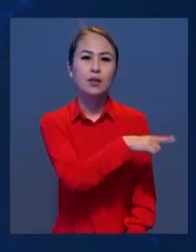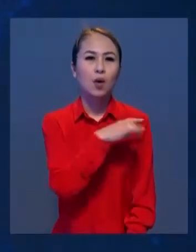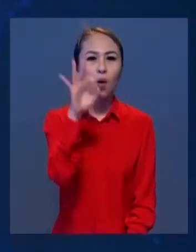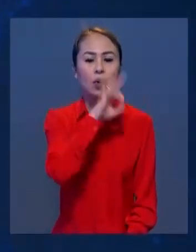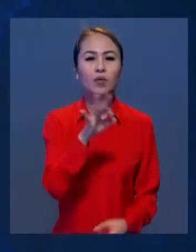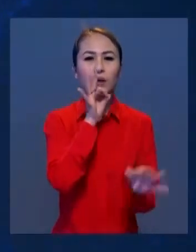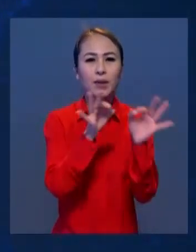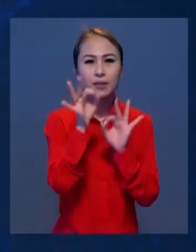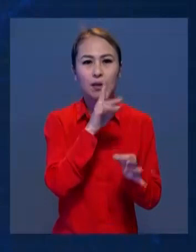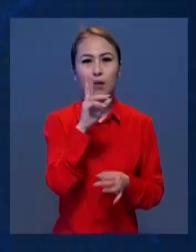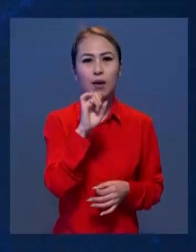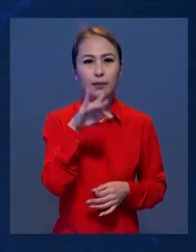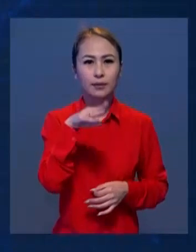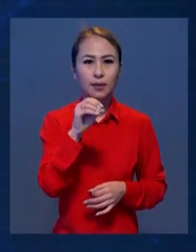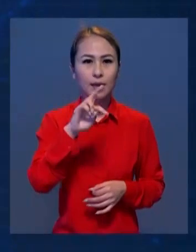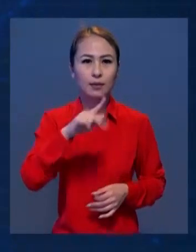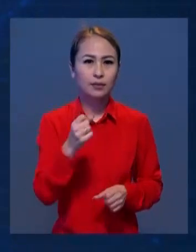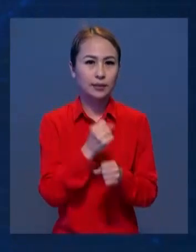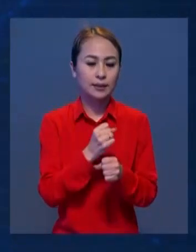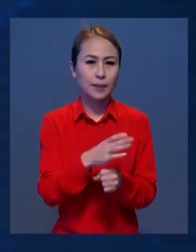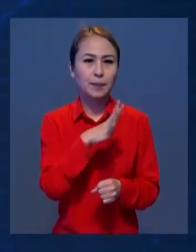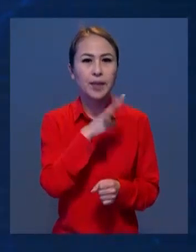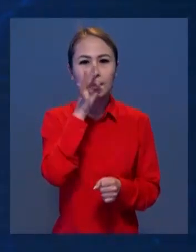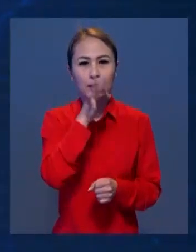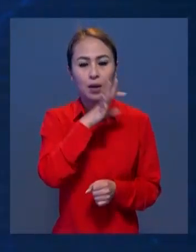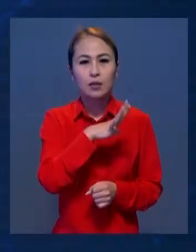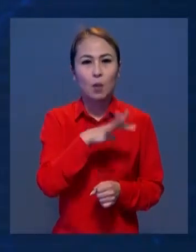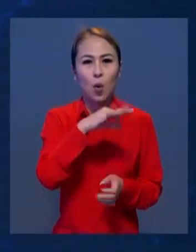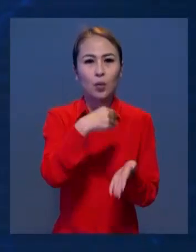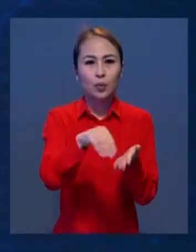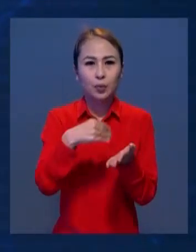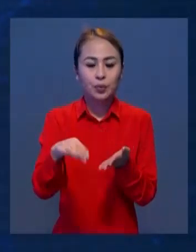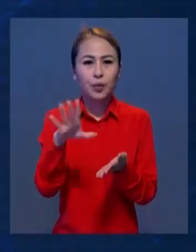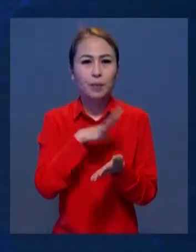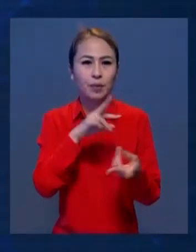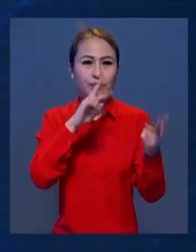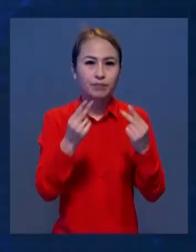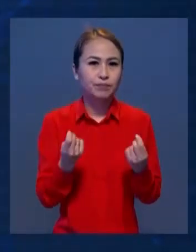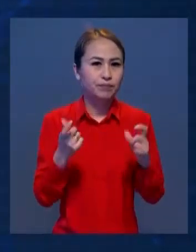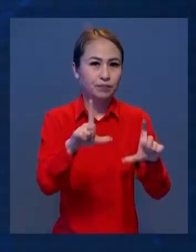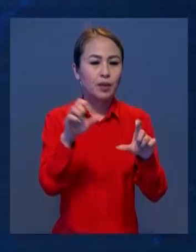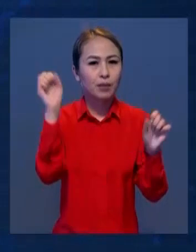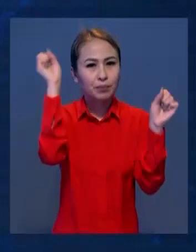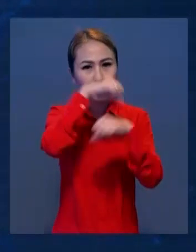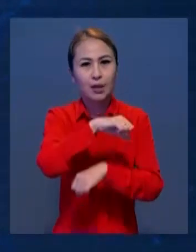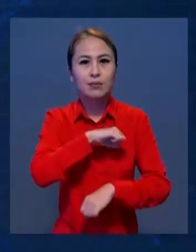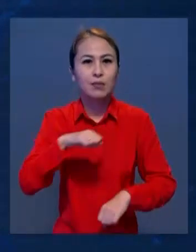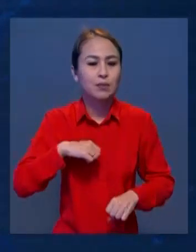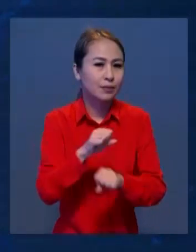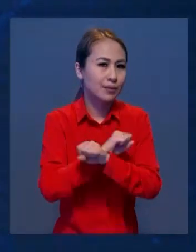Медицина саласын фармацевтикалық картель жайлаған. Олар дәрі-дәрмек сатып алуды монополияға айналдырып, бағаны негізсіз қымбаттатып